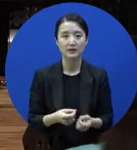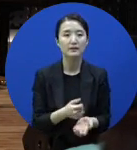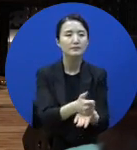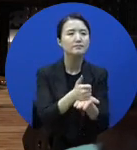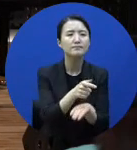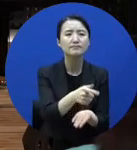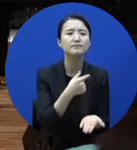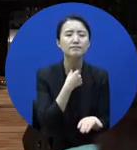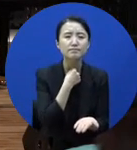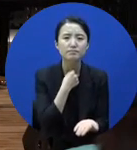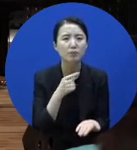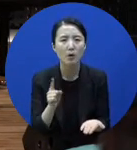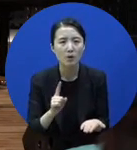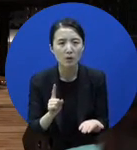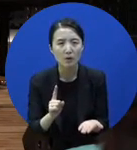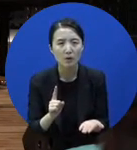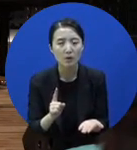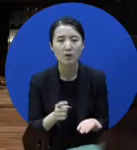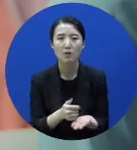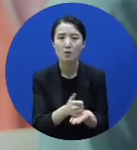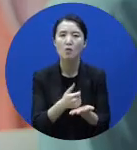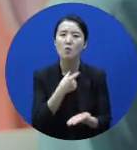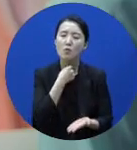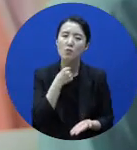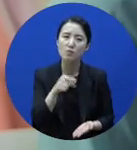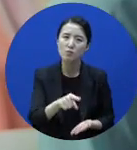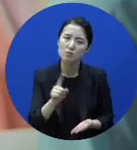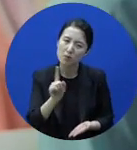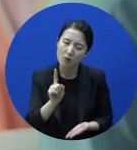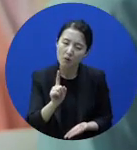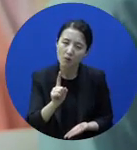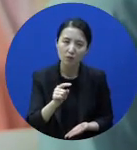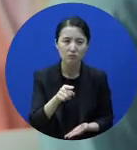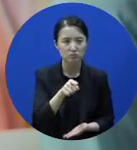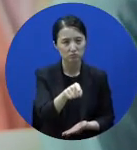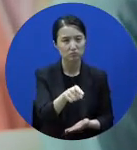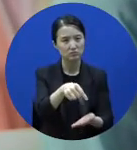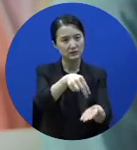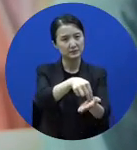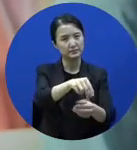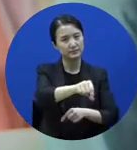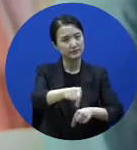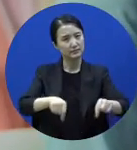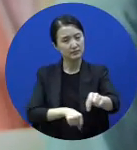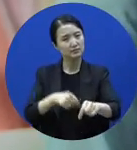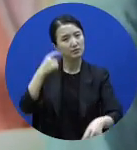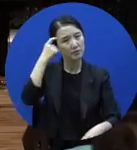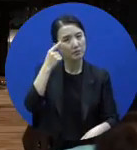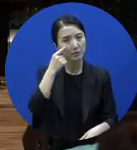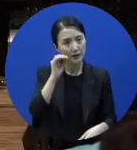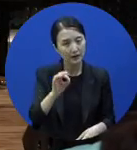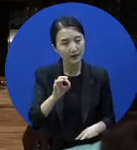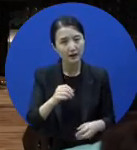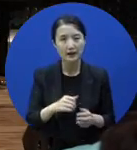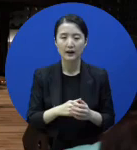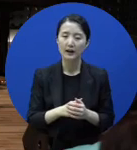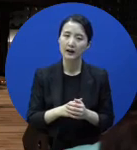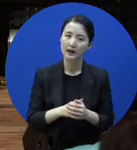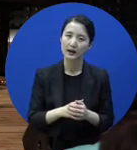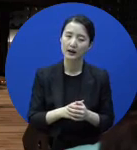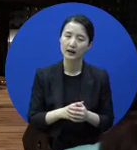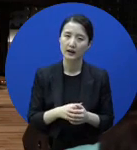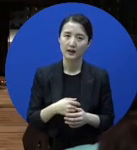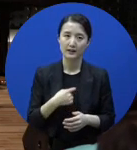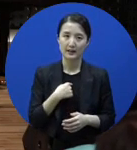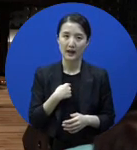먼저 고객이 원하는 거, 고객이 원하는 게 있을 거 아니에요. 고객이 원하는 거 한번 생각을 해보세요. 여러분들도 한번 고객이 원하는 상품을 하나 생각을 해보세요. 아,